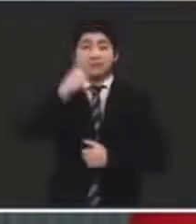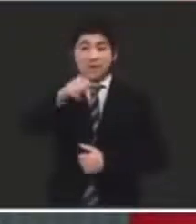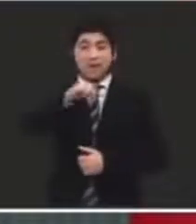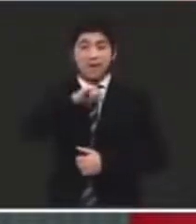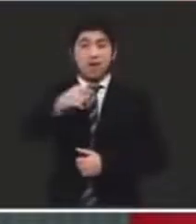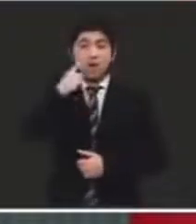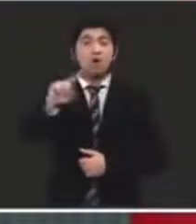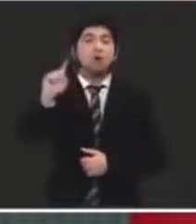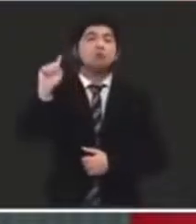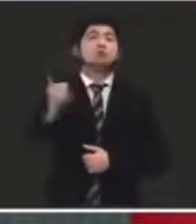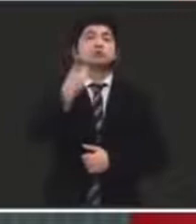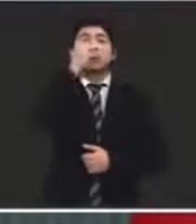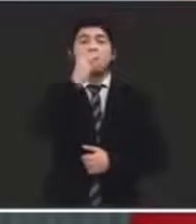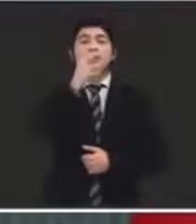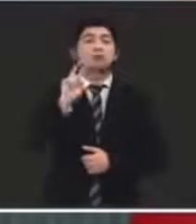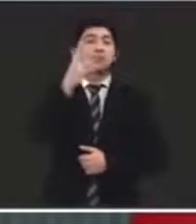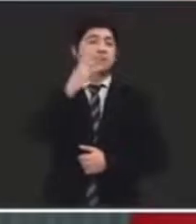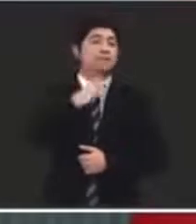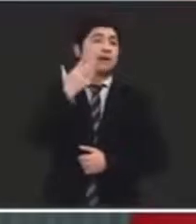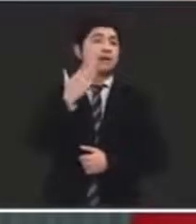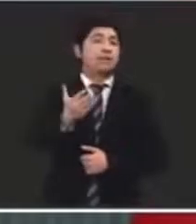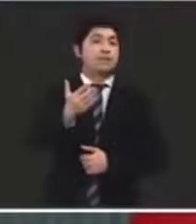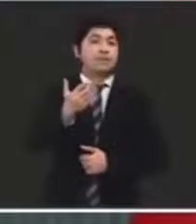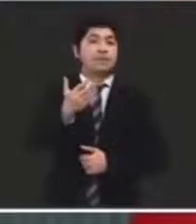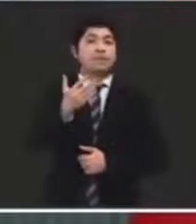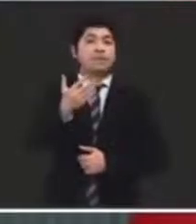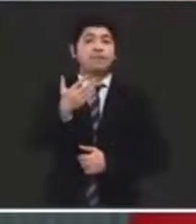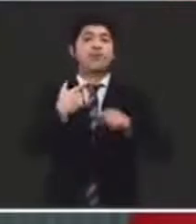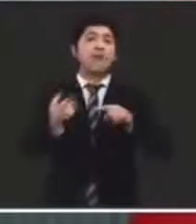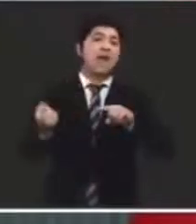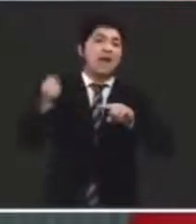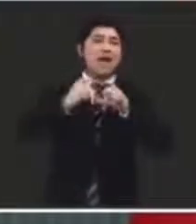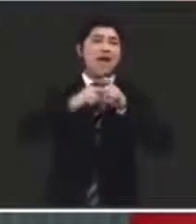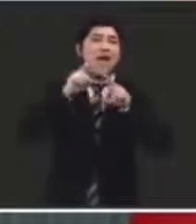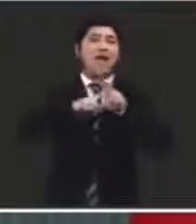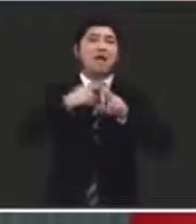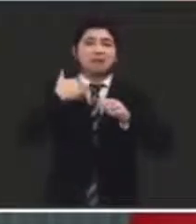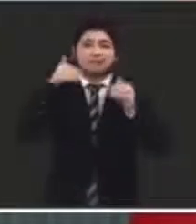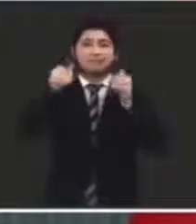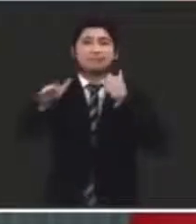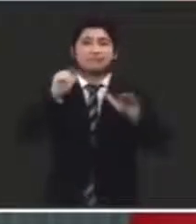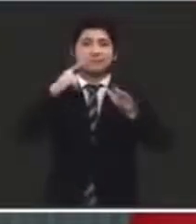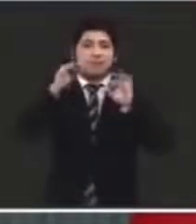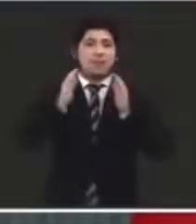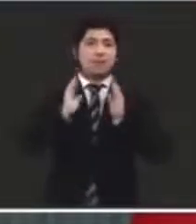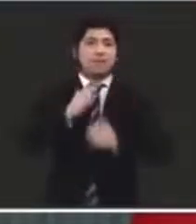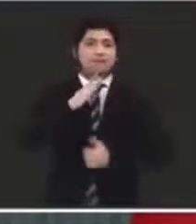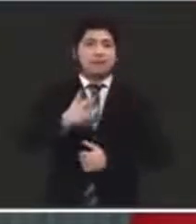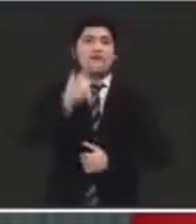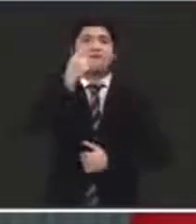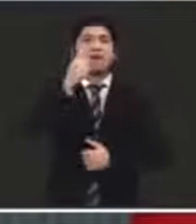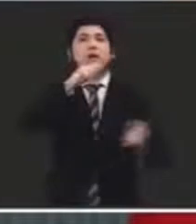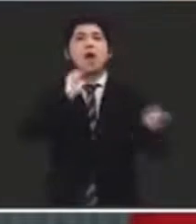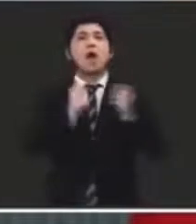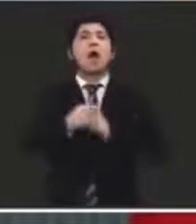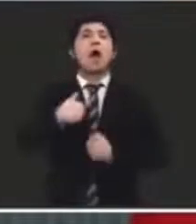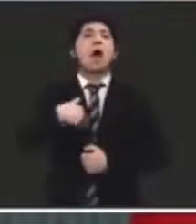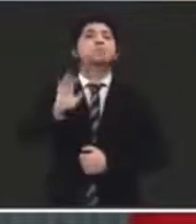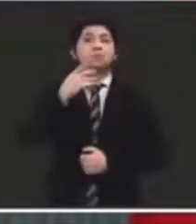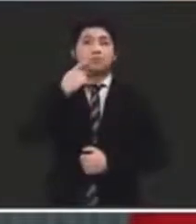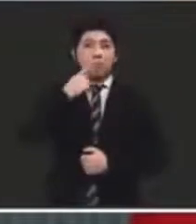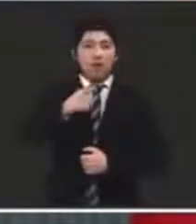Müjde vermek istiyoruz ek yerleştirmelerin devam ettiği ve fiyatlarını değiştirmediğimiz